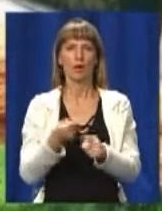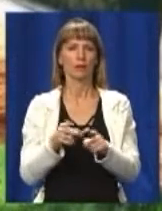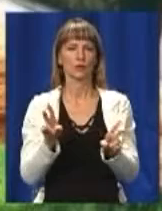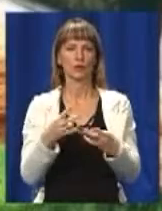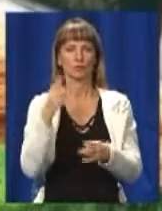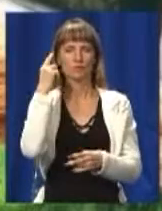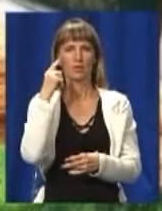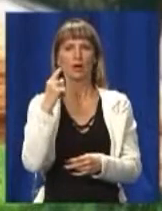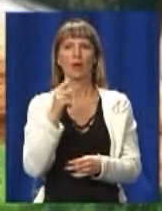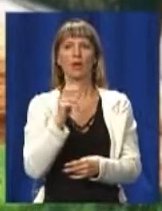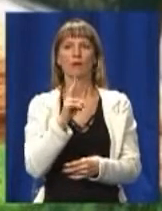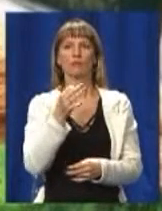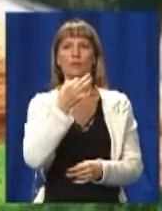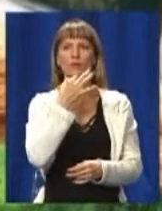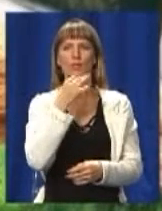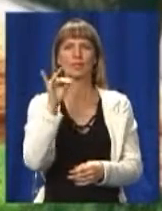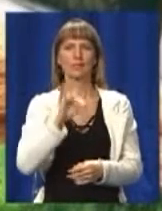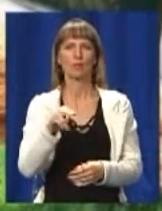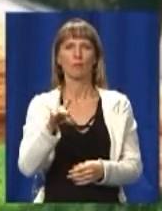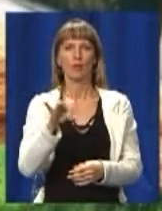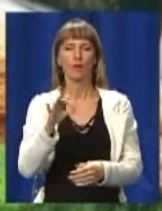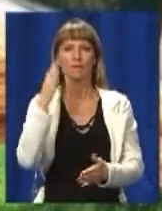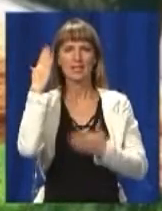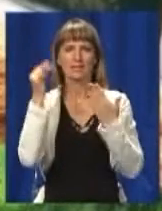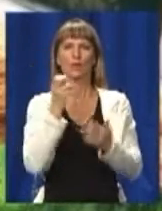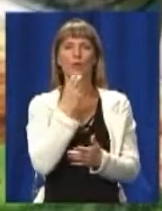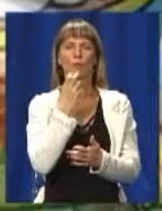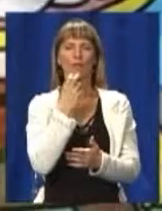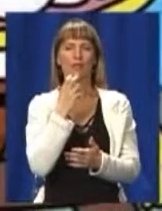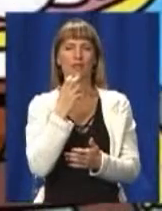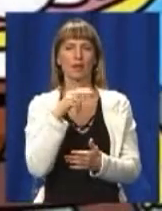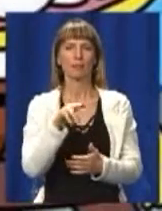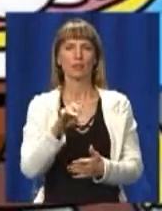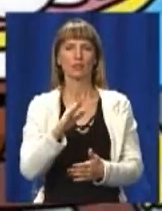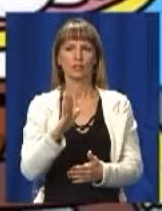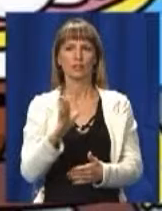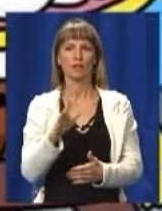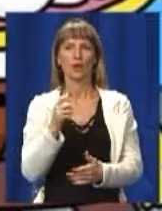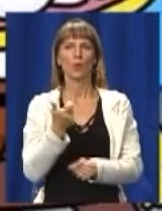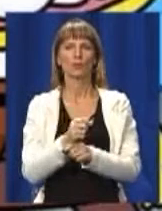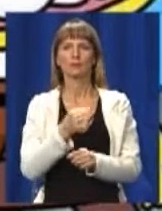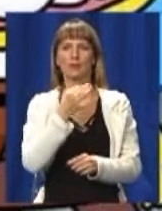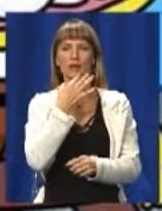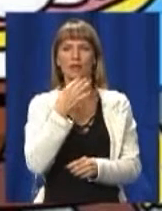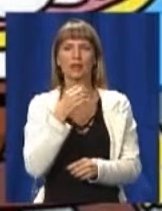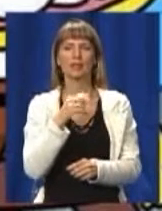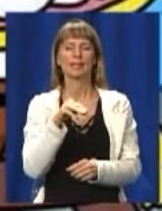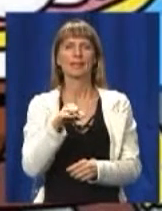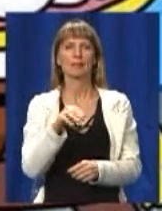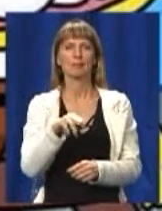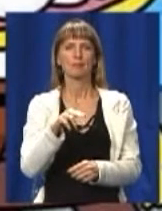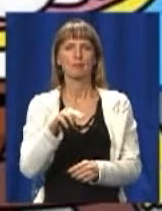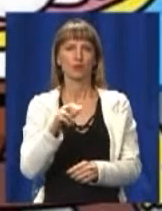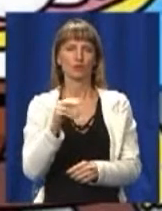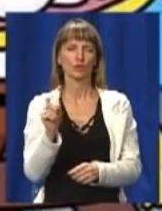запитувати. Кому ж не подобаються історії про веселих та кумедних персонажів? Вони ж так захоплюють, тим паче, що